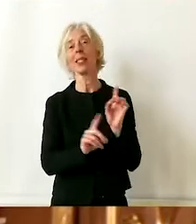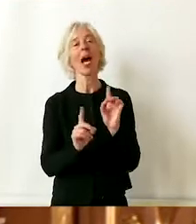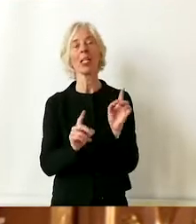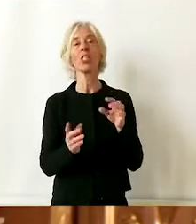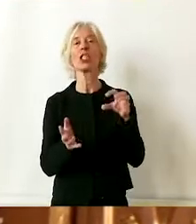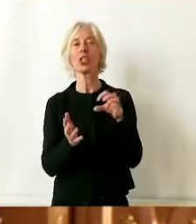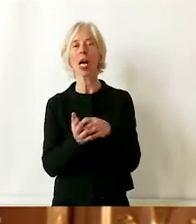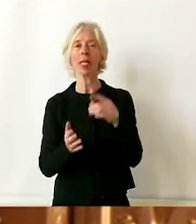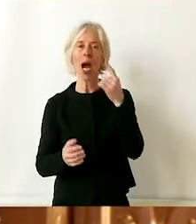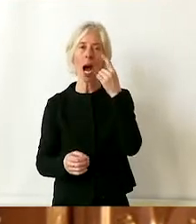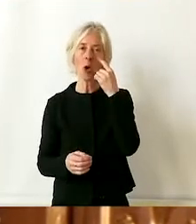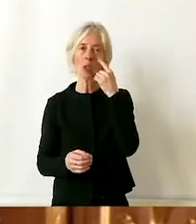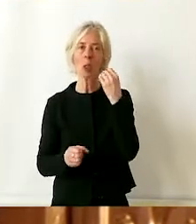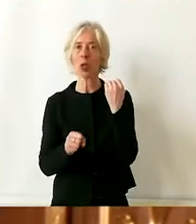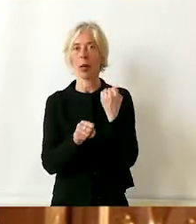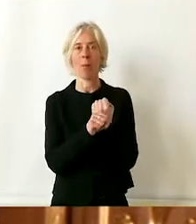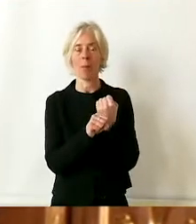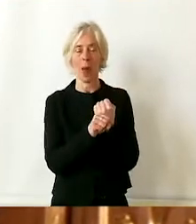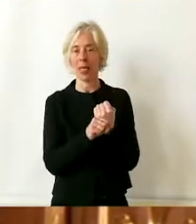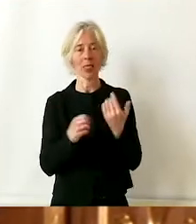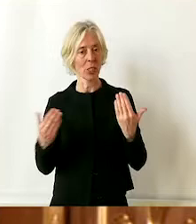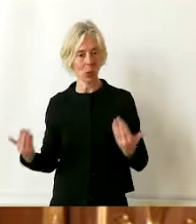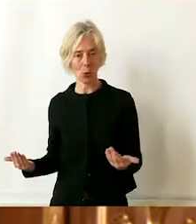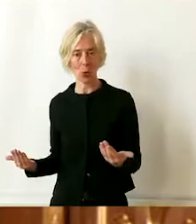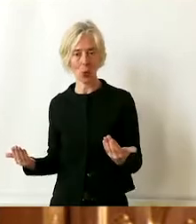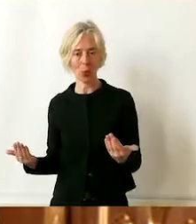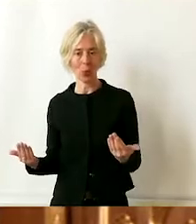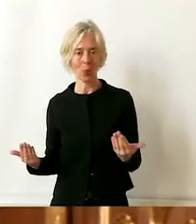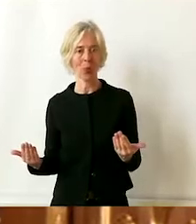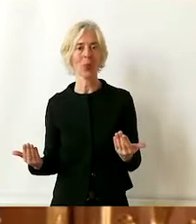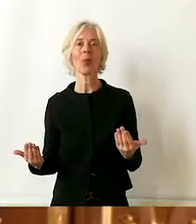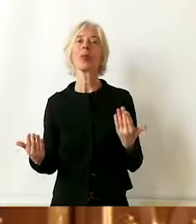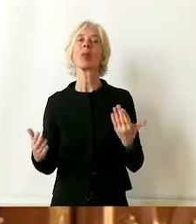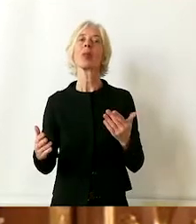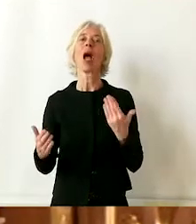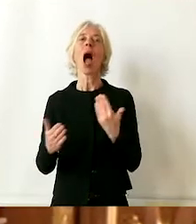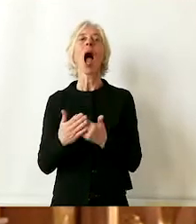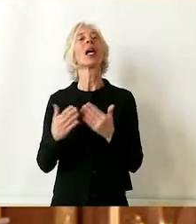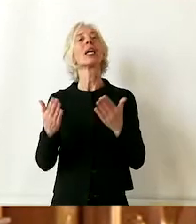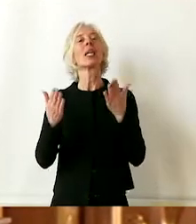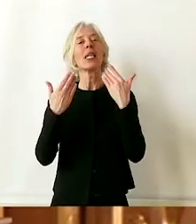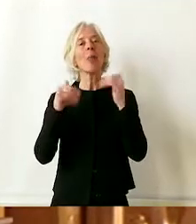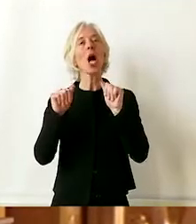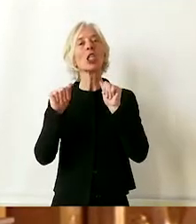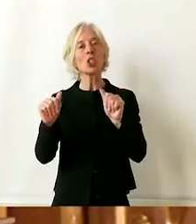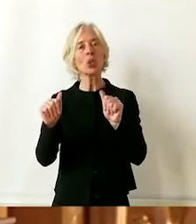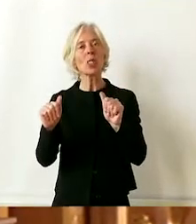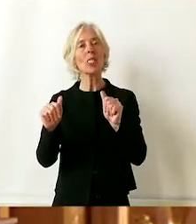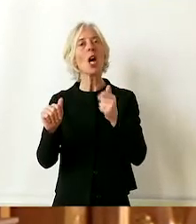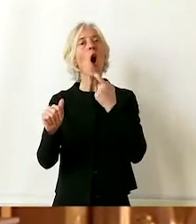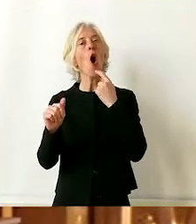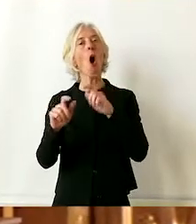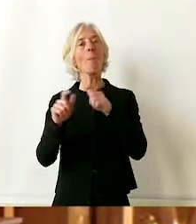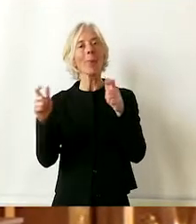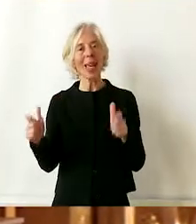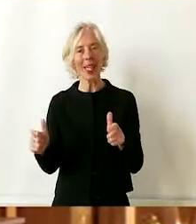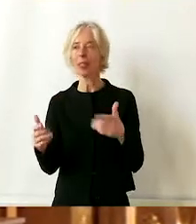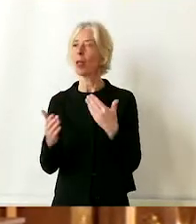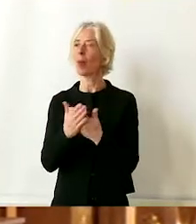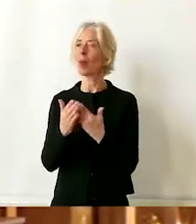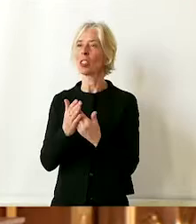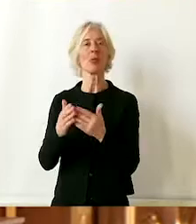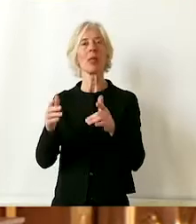natürlich auch noch andere Themen, zum Beispiel die lokalen Klimaschutzprojekte, die man sich sogar die CO2-Einsparung dann